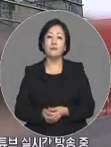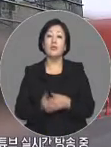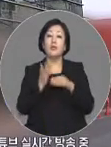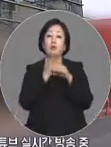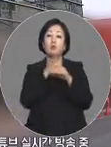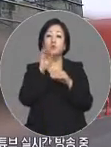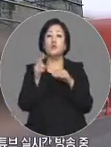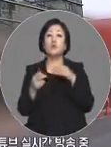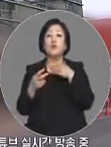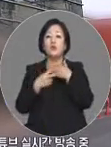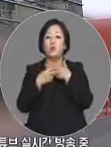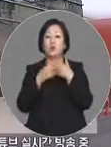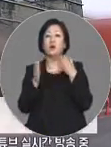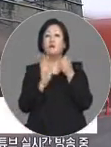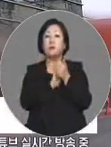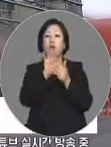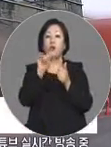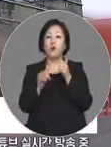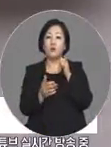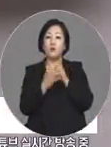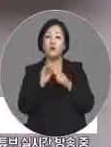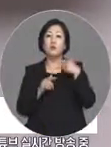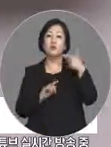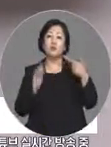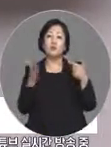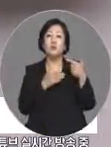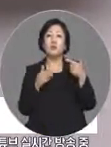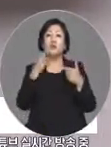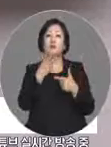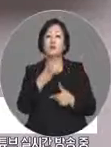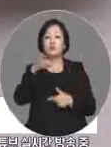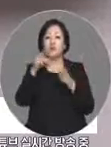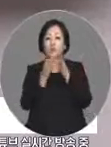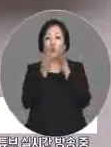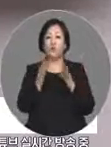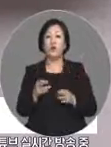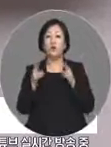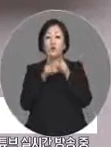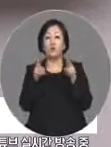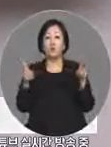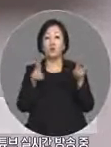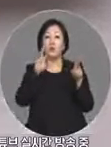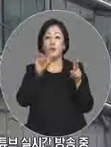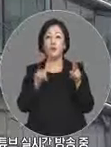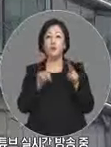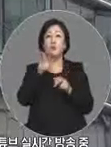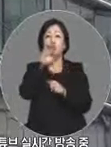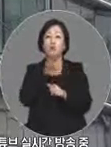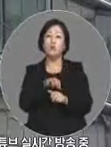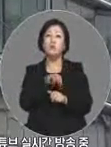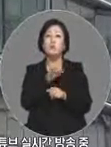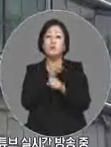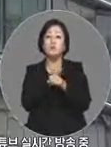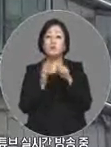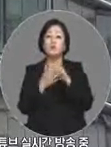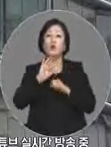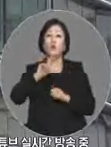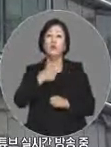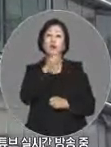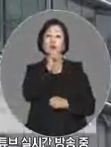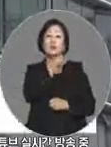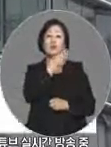중구의 한 요양 병원 지난 6일부터 3주 넘게 2개 층이 코트 경미 중입니다 현자 백신